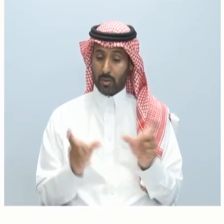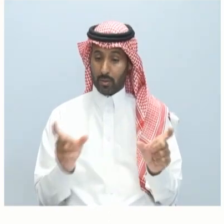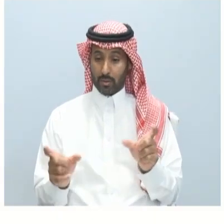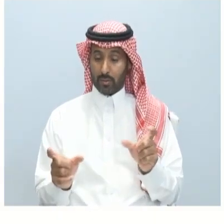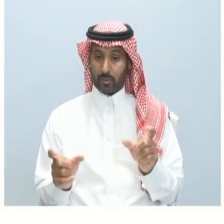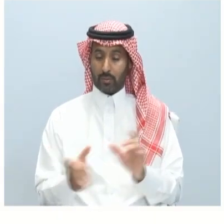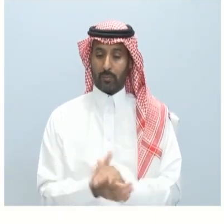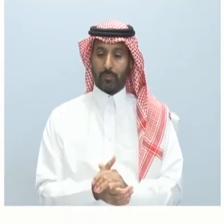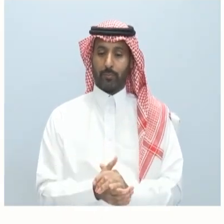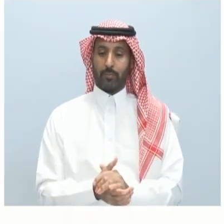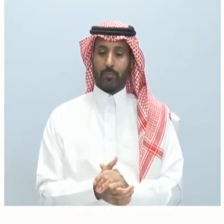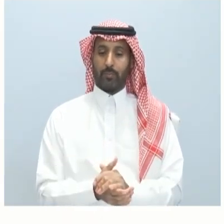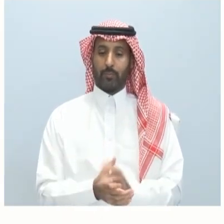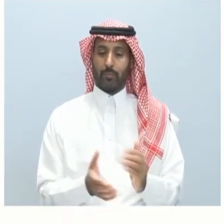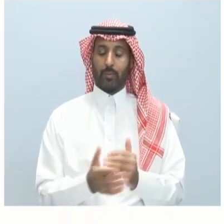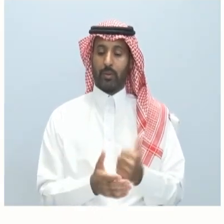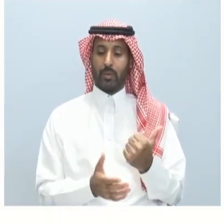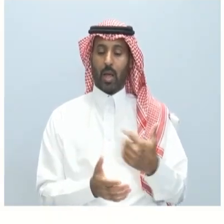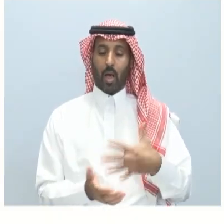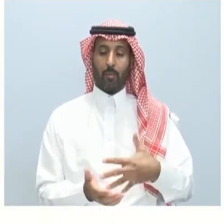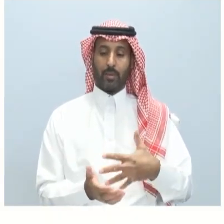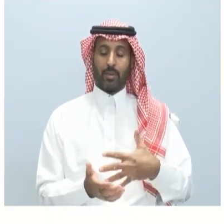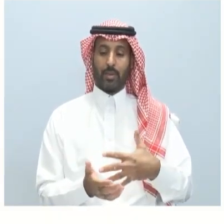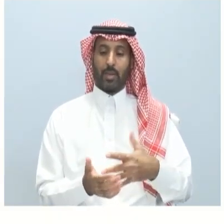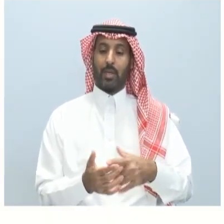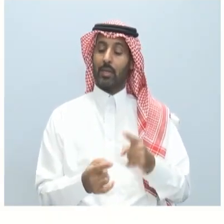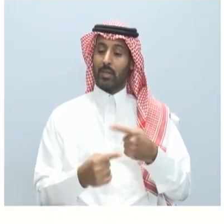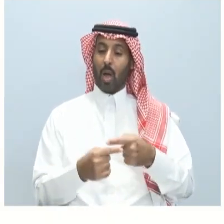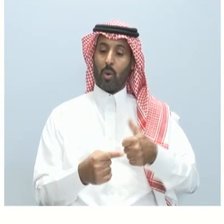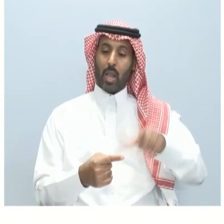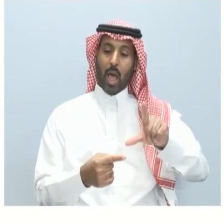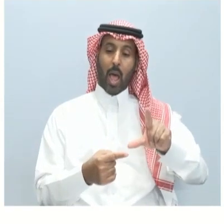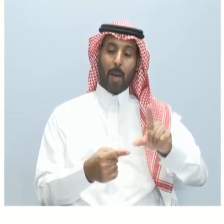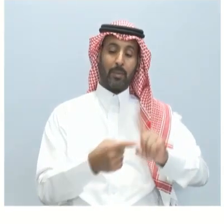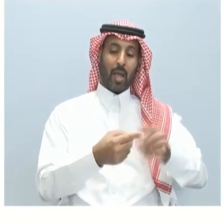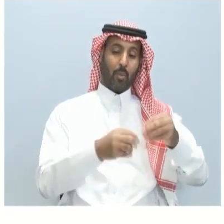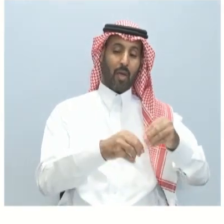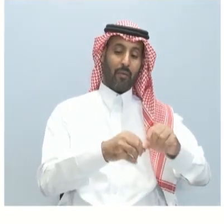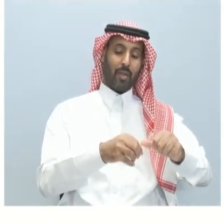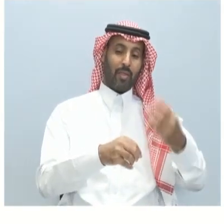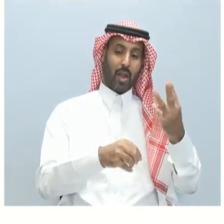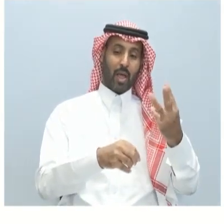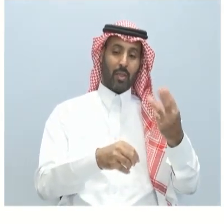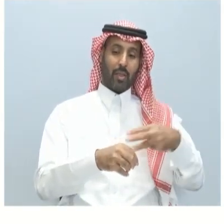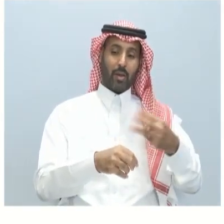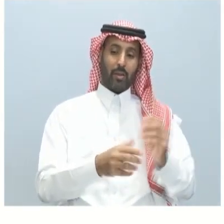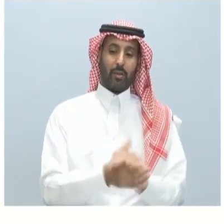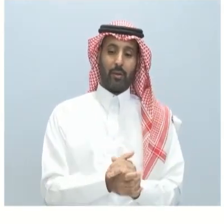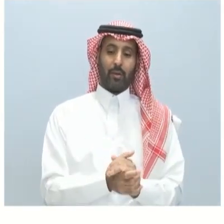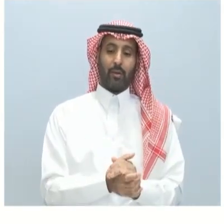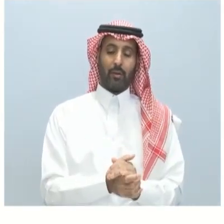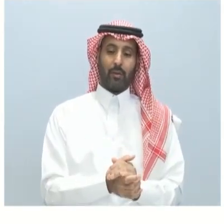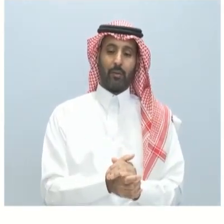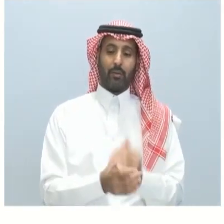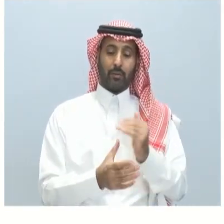بهذه الصوره تصبح 56 تساوي ل مضافا اليها 3